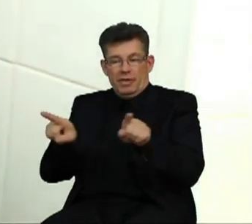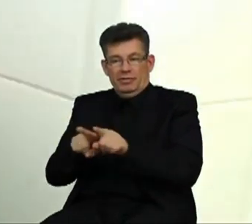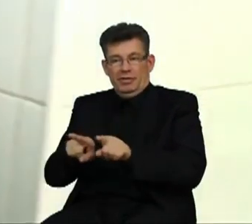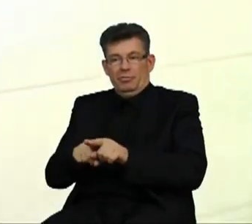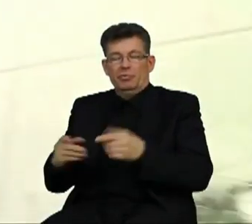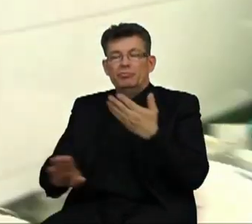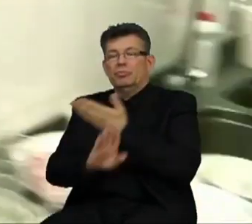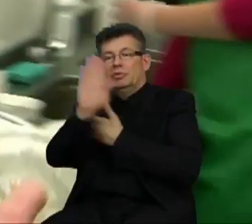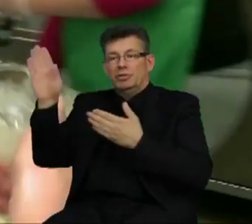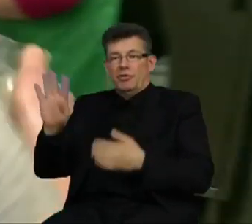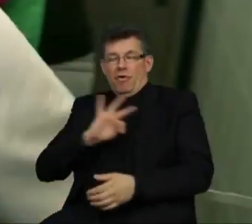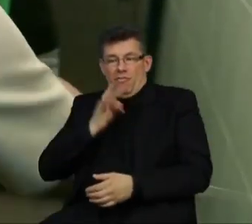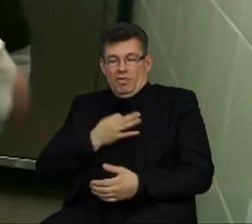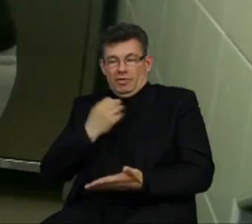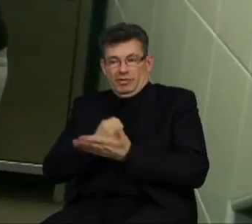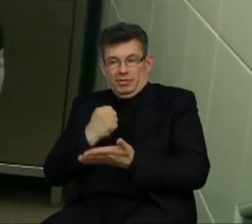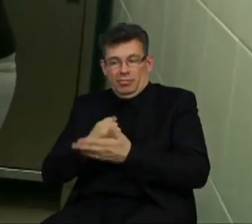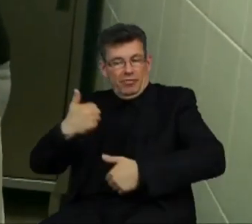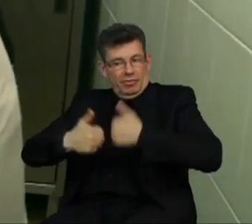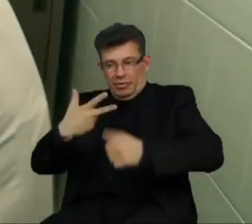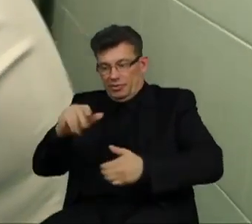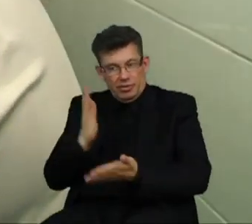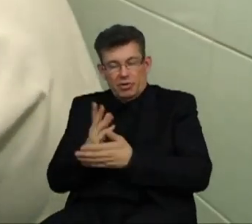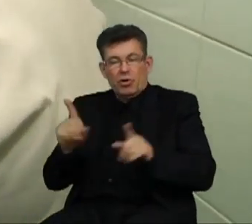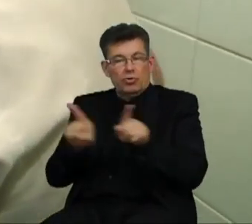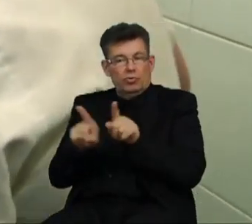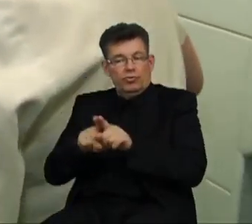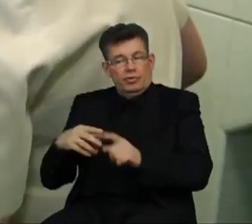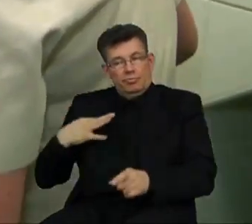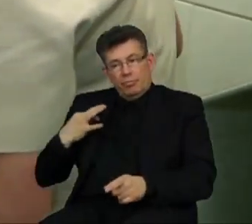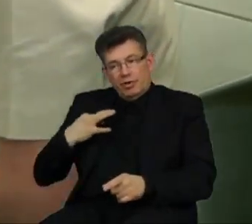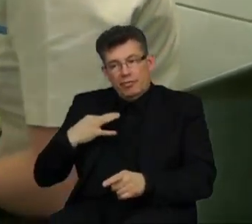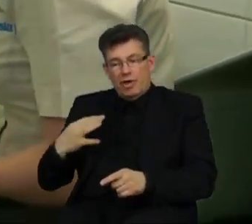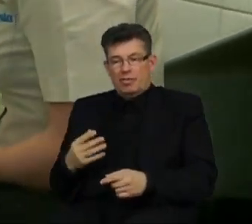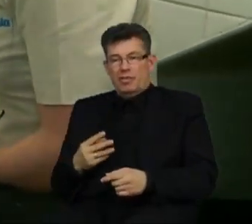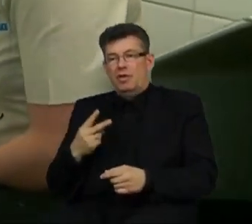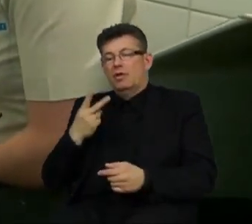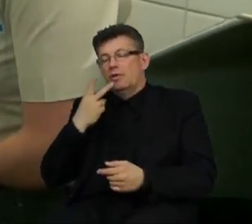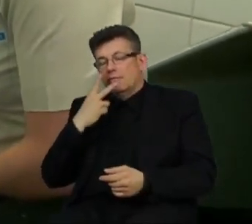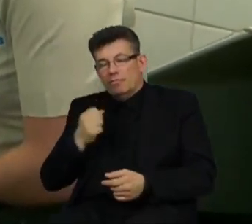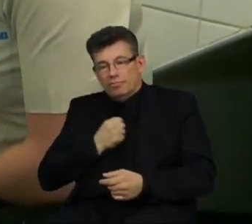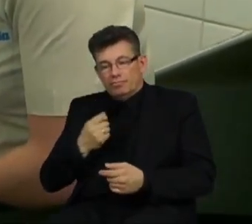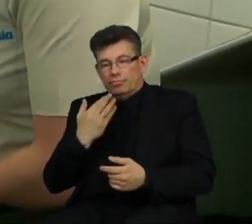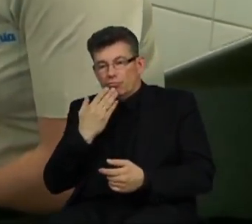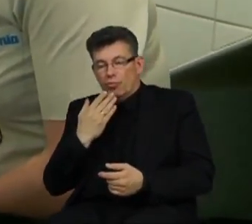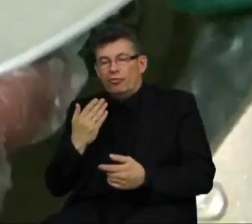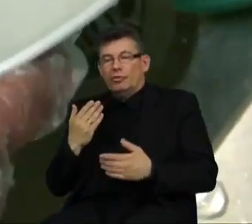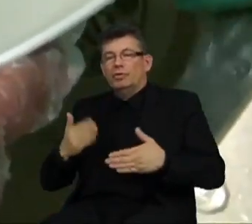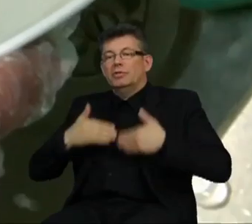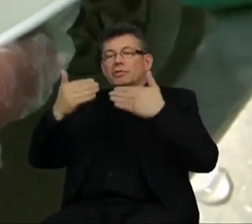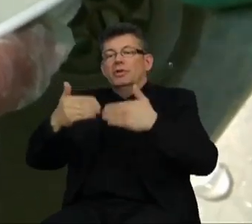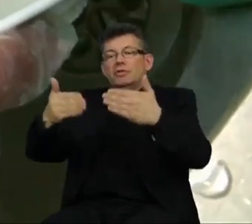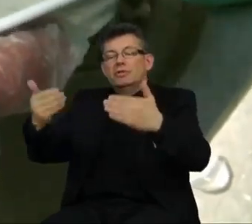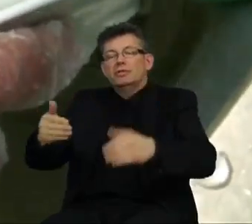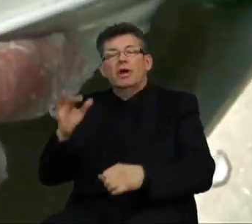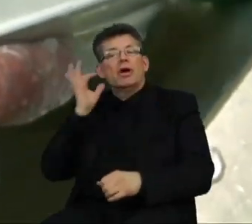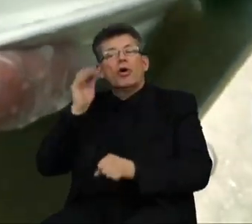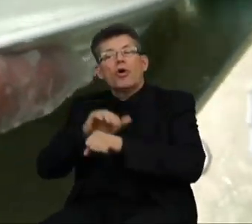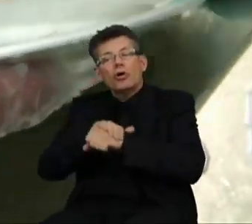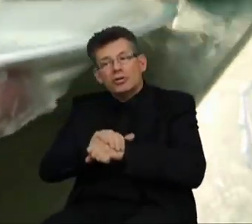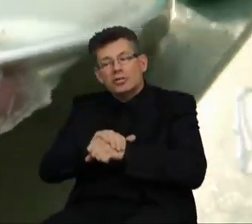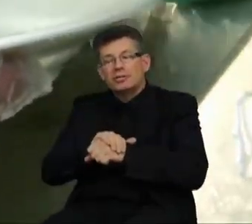tylko sprawy zawodowe, ale i zaczęła swoje prywatne, zaczęła się doradzać i stała się bardziej koleżanką. I wtedy ta praca